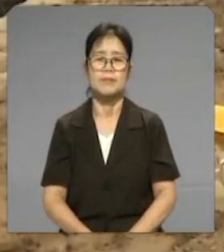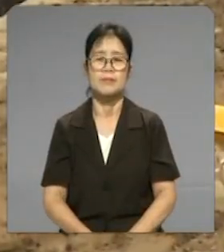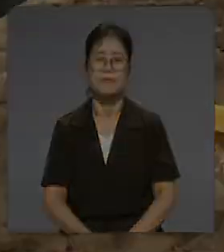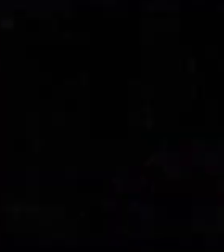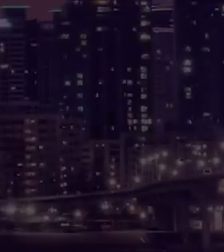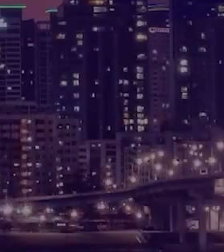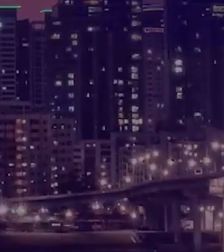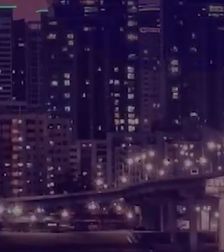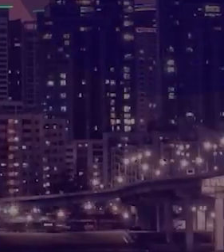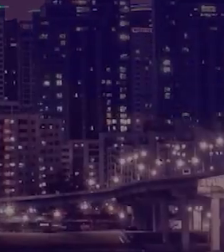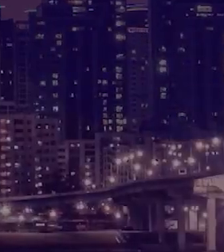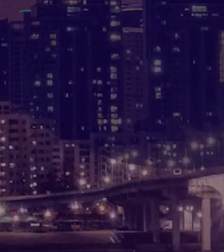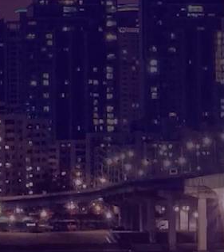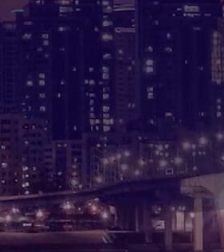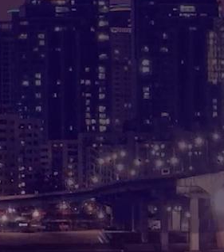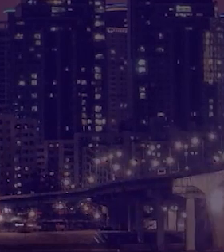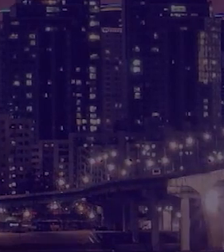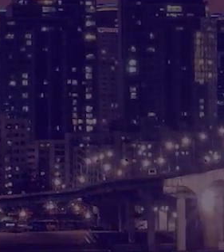윤종합니다